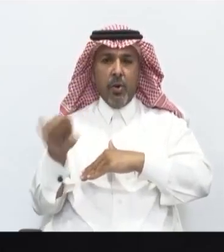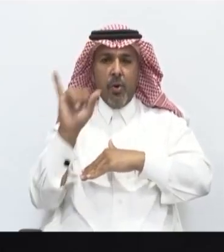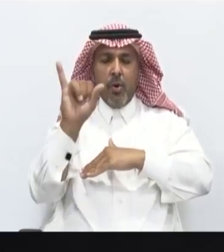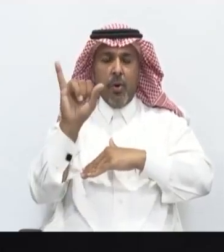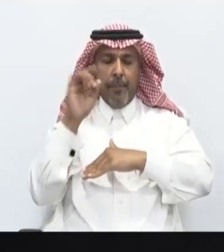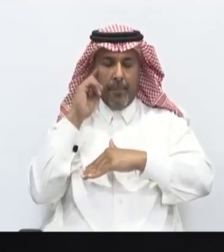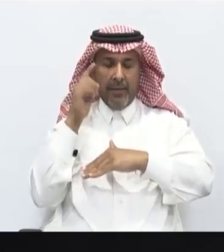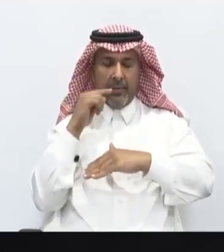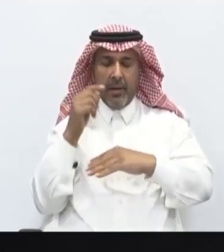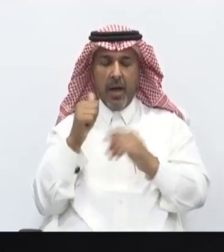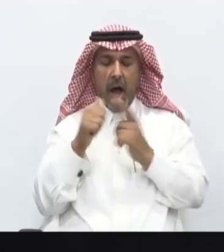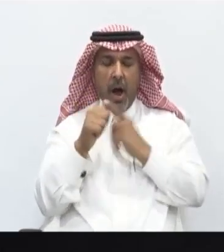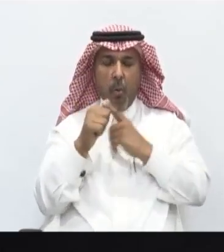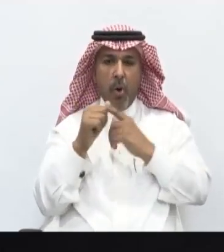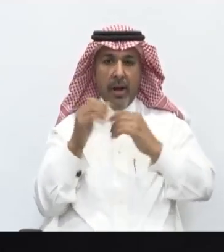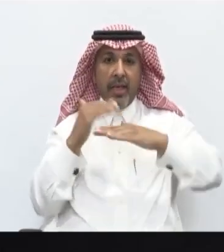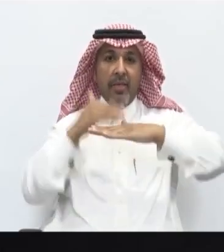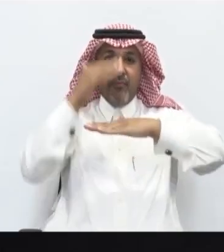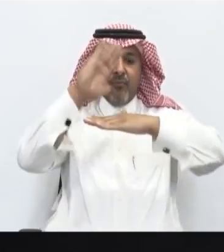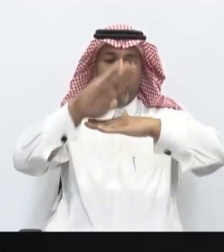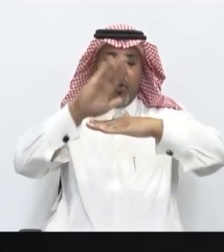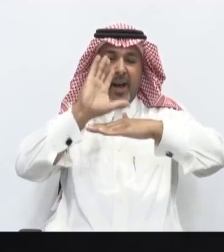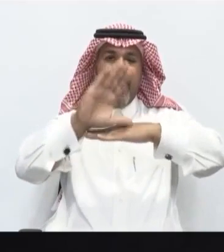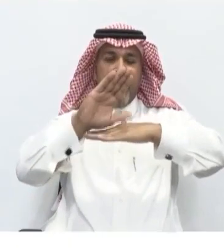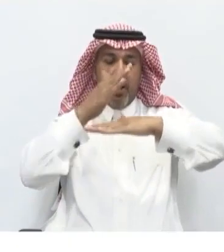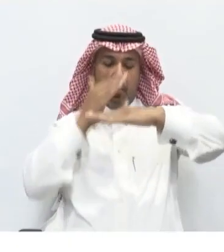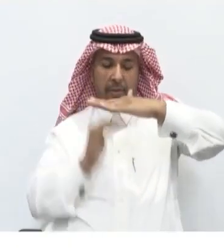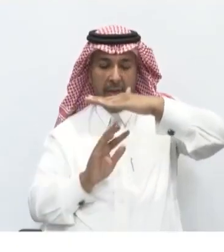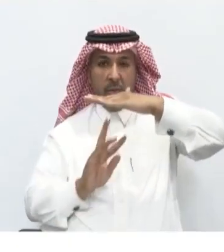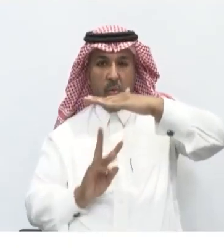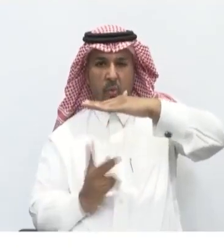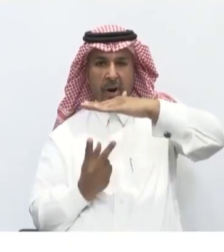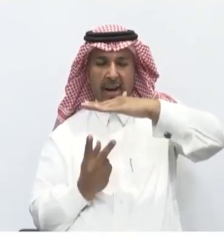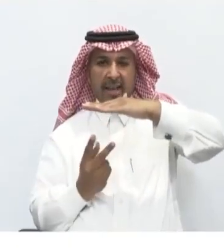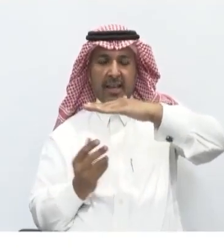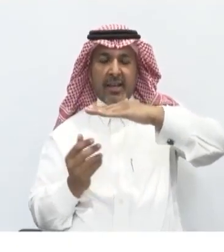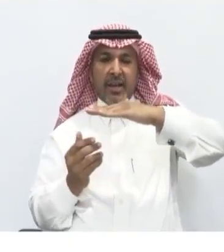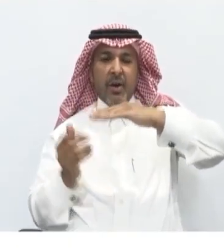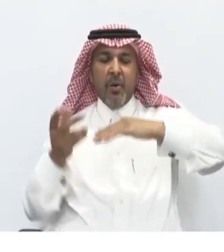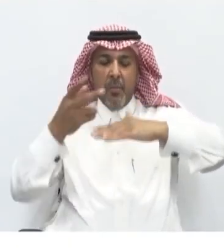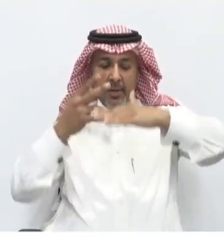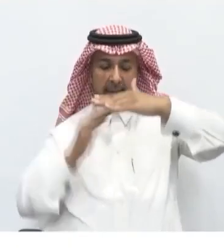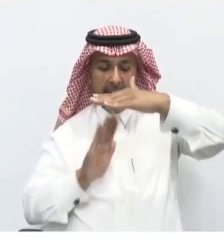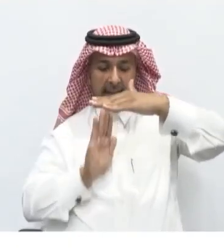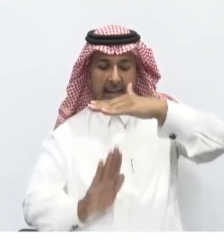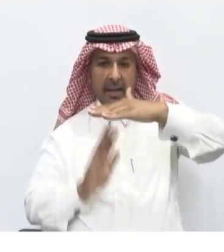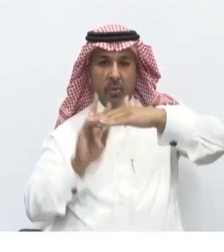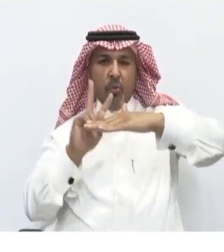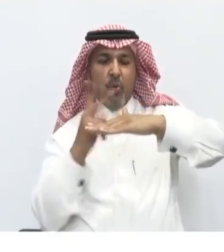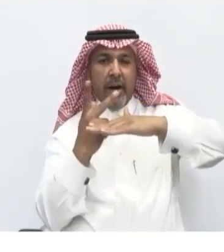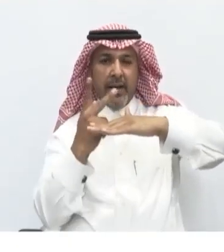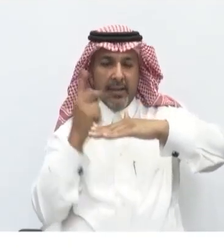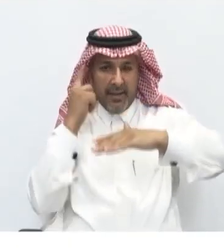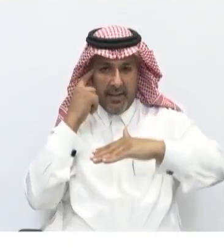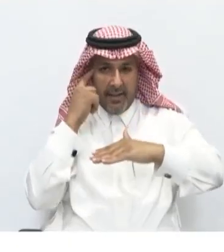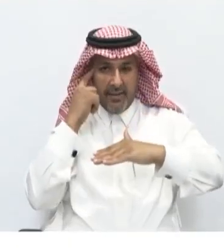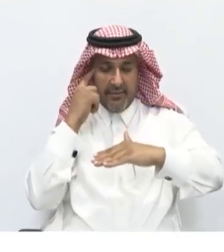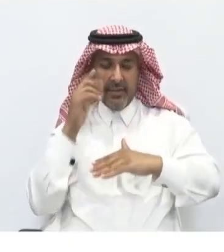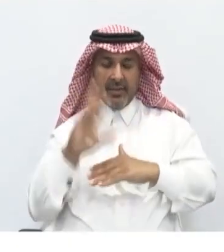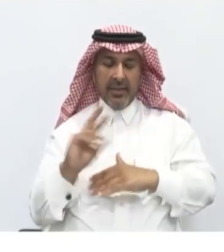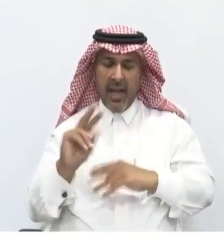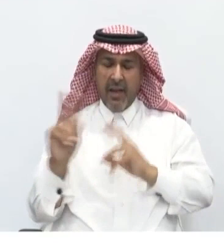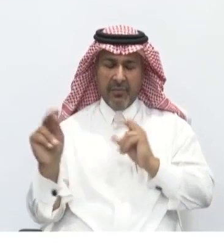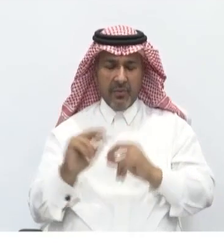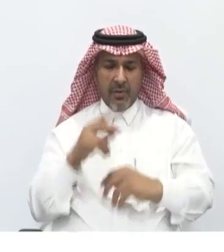لكسرين او غير المقام او حتى العكس تثبت المقام وتغير البسط تعطيك نفس النتيجه